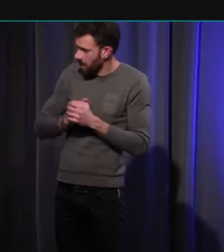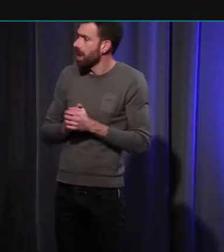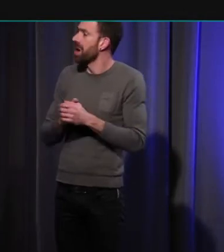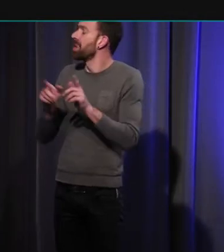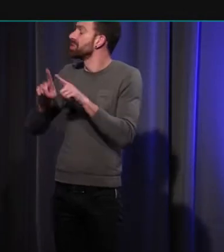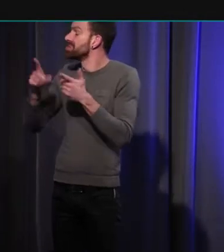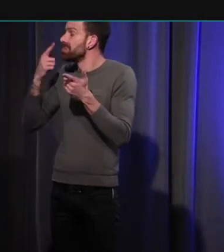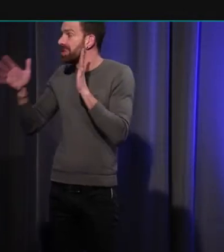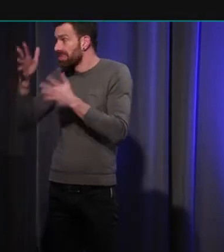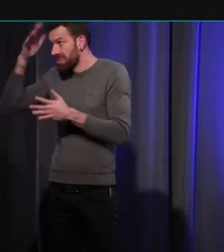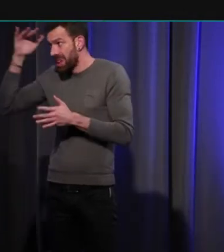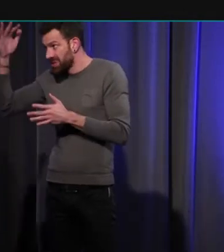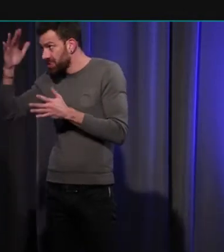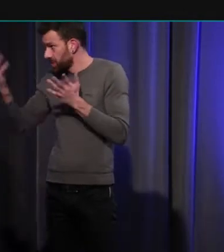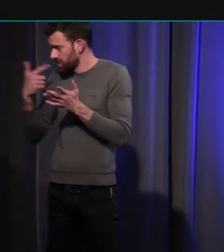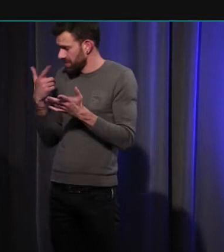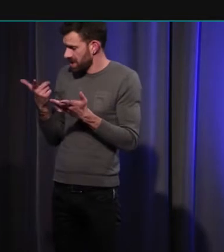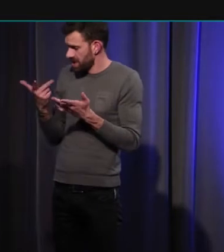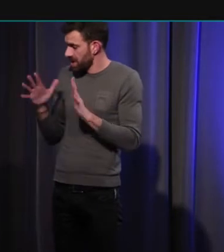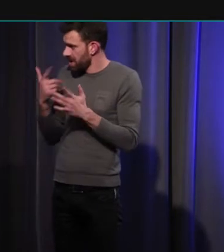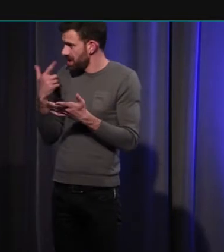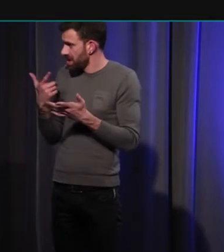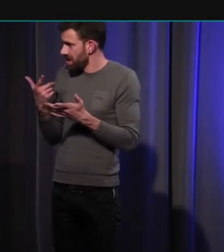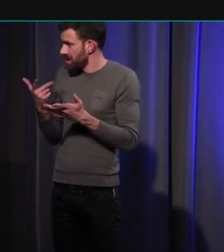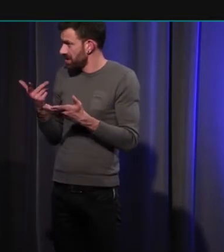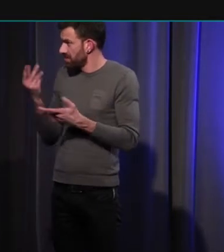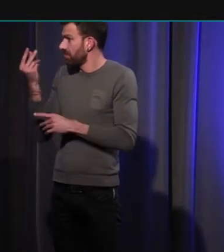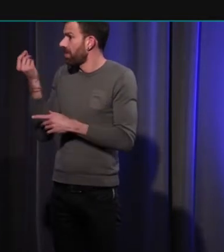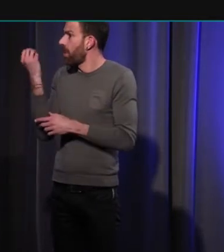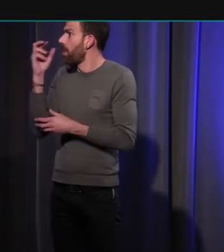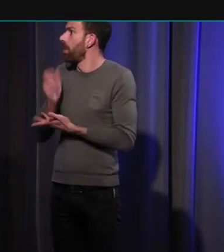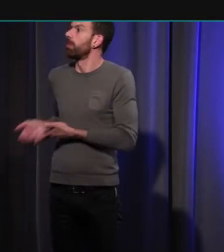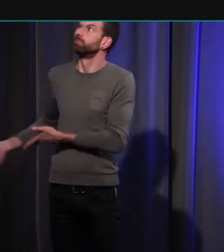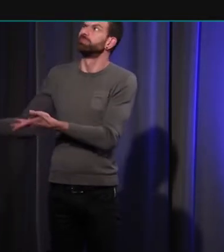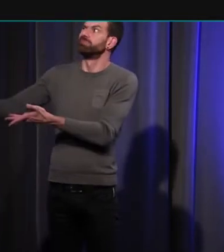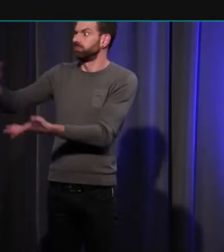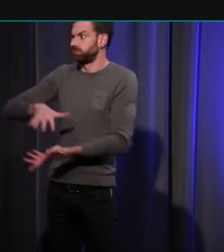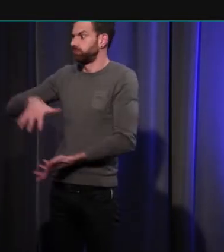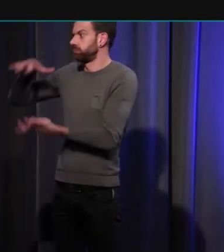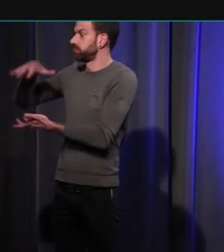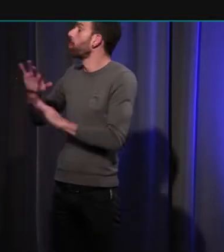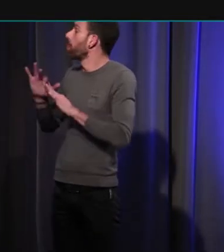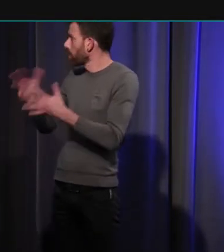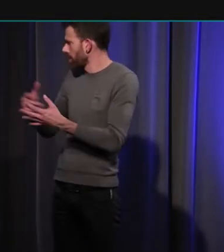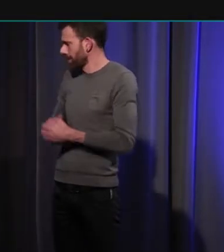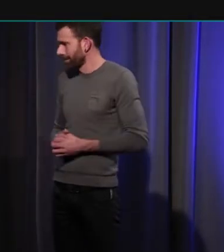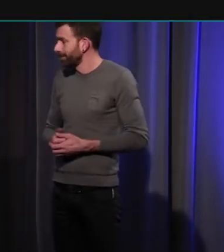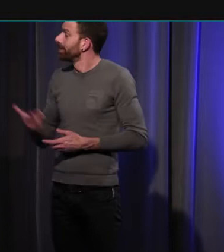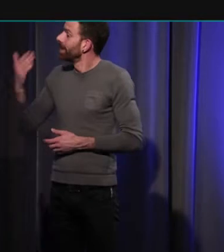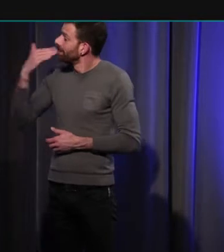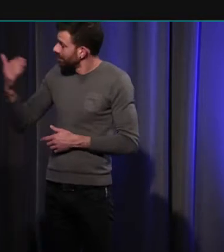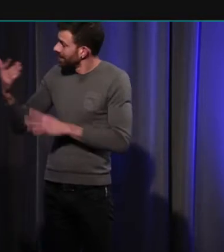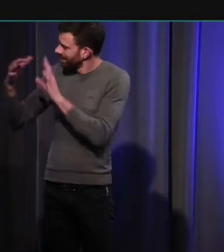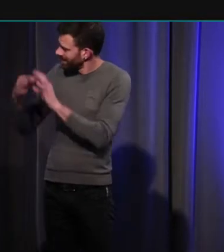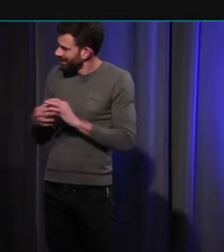légende comment il a cumulé le fameux trésor heather non plus merci beaucoup et ça me permet de revenir sur un